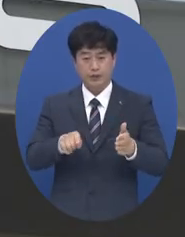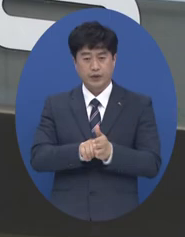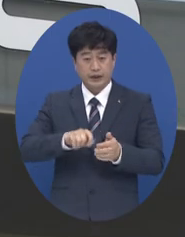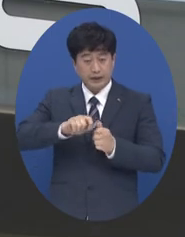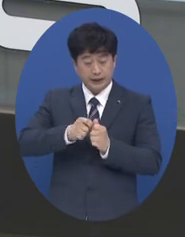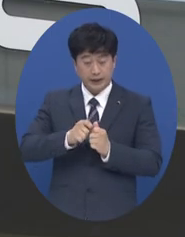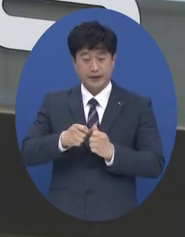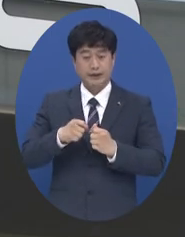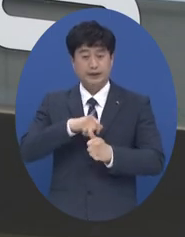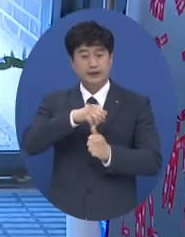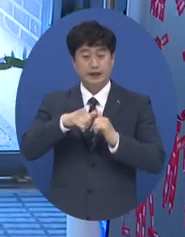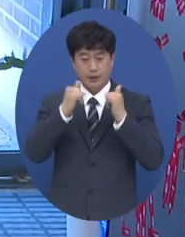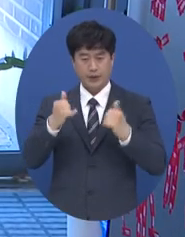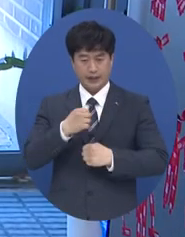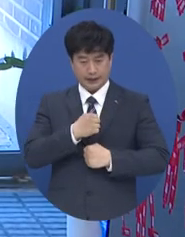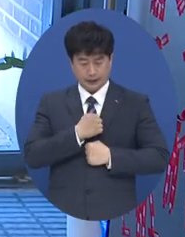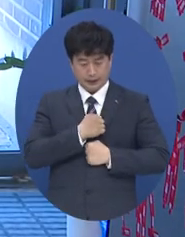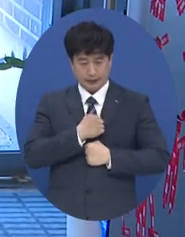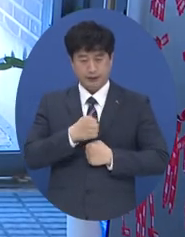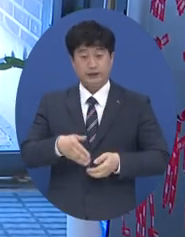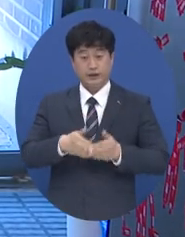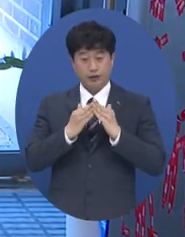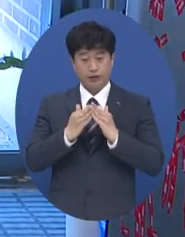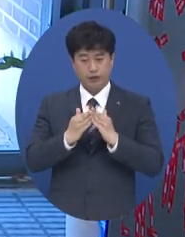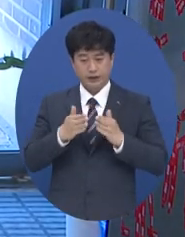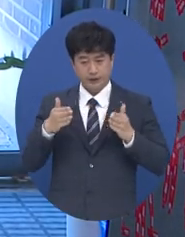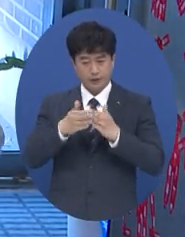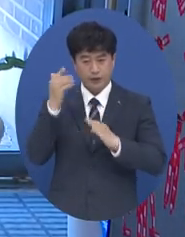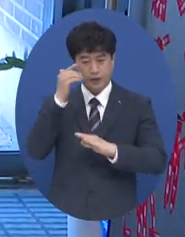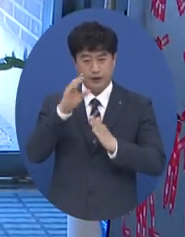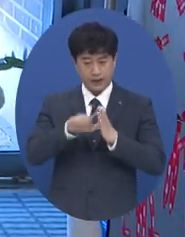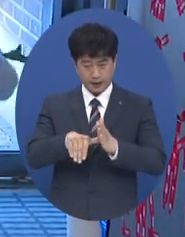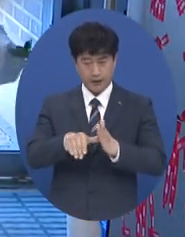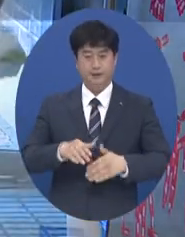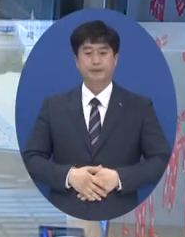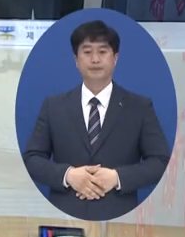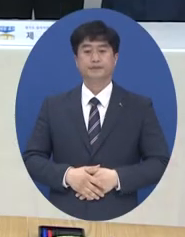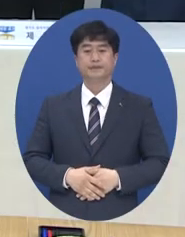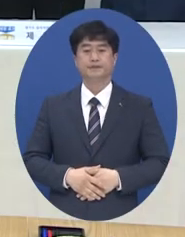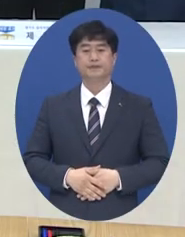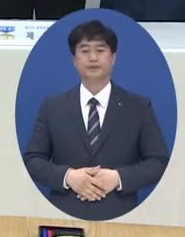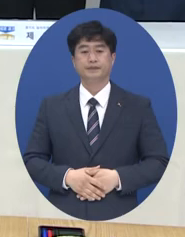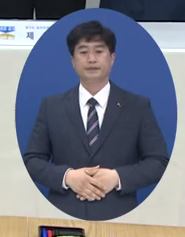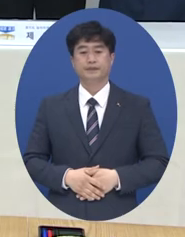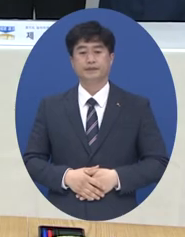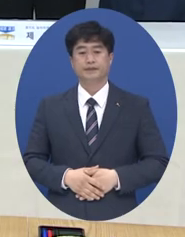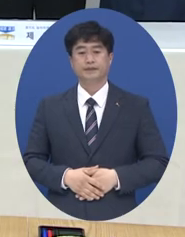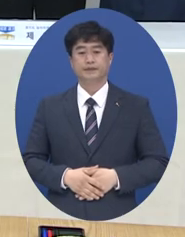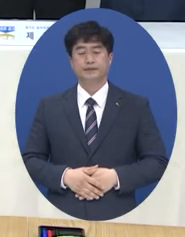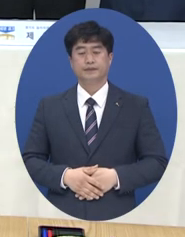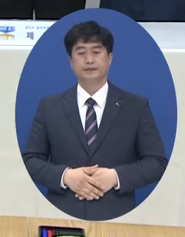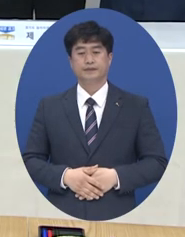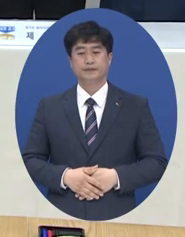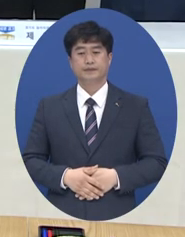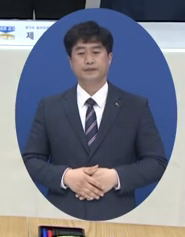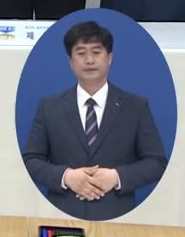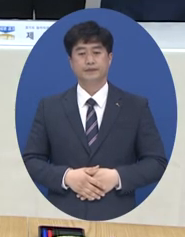위한 촘촘한 사회 안전망 구축에 주안점을 둬야 할 시점입니다. 경기지 TV 구영슬입니다.